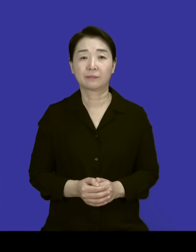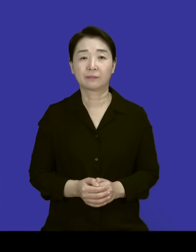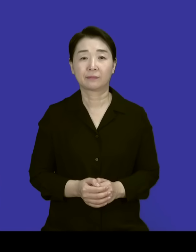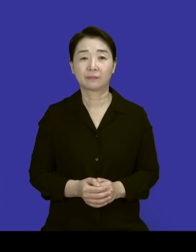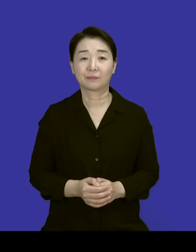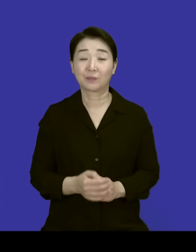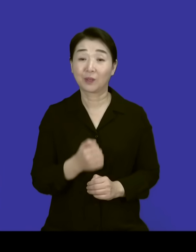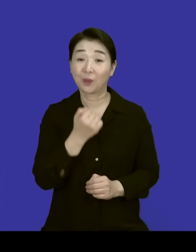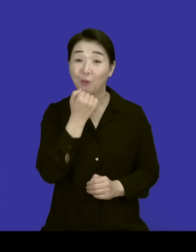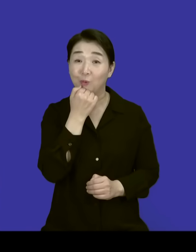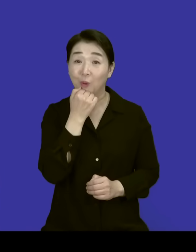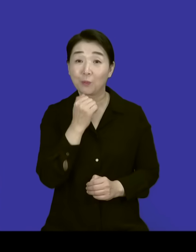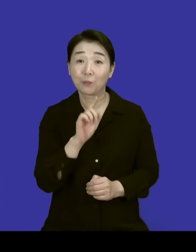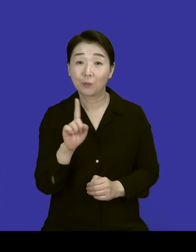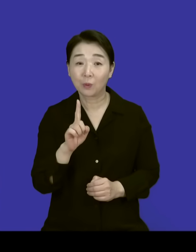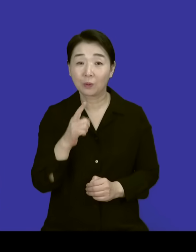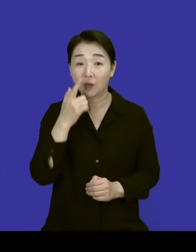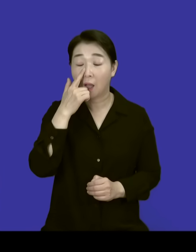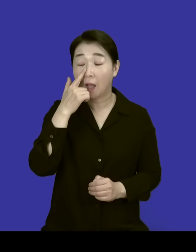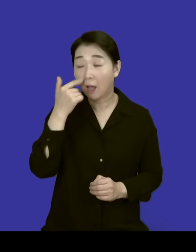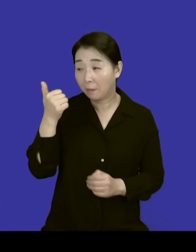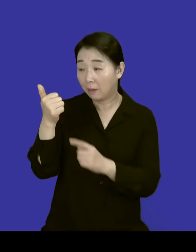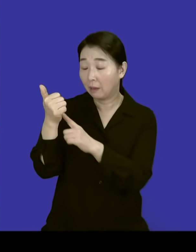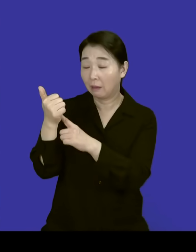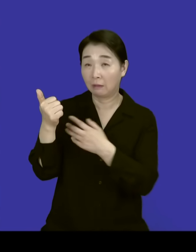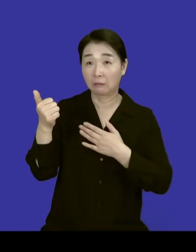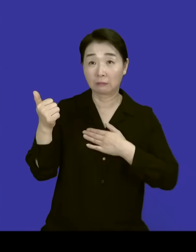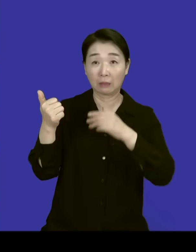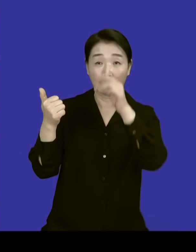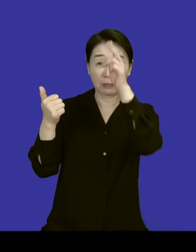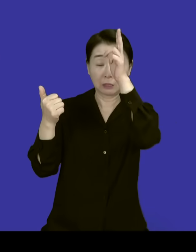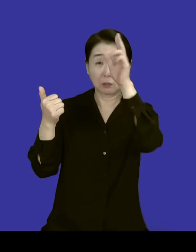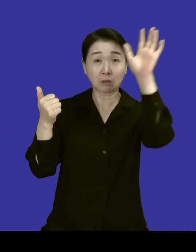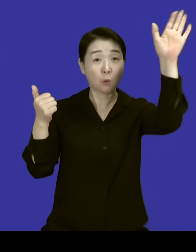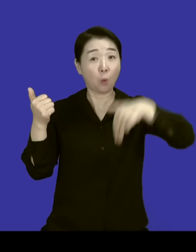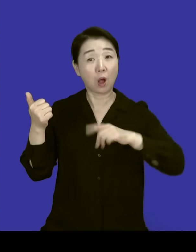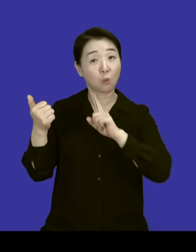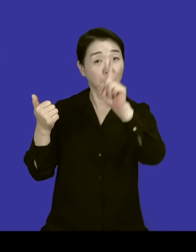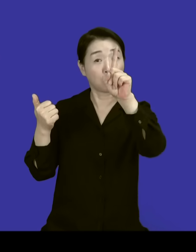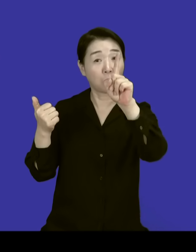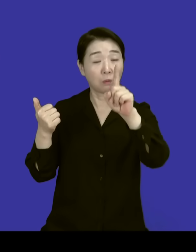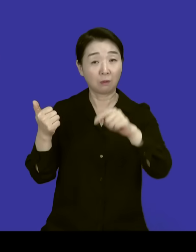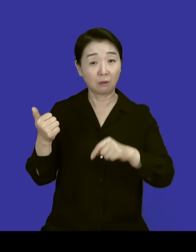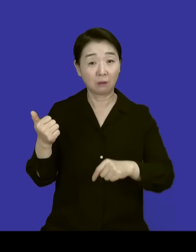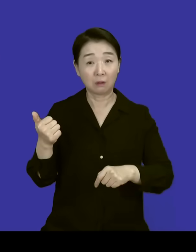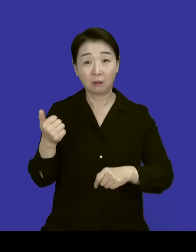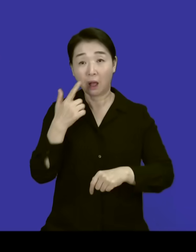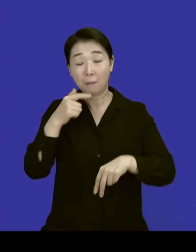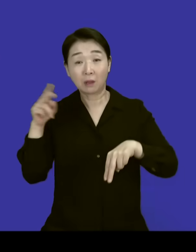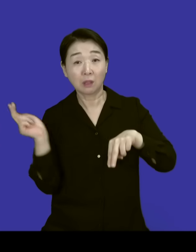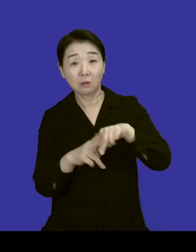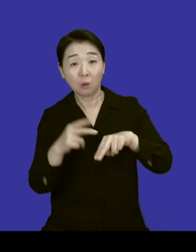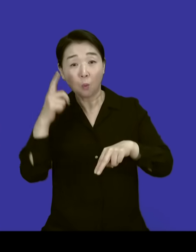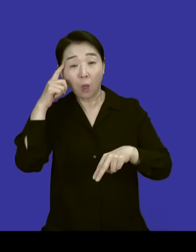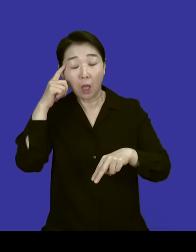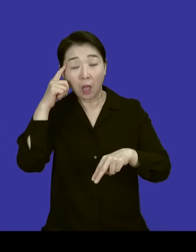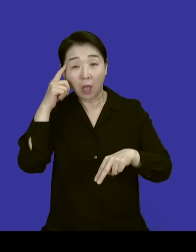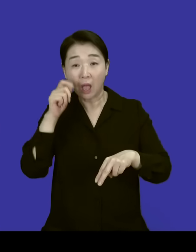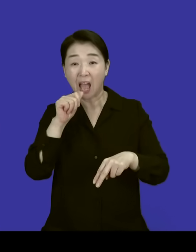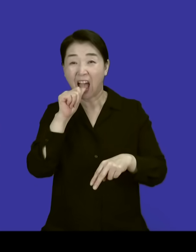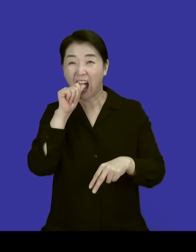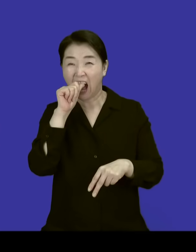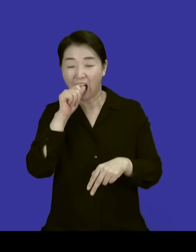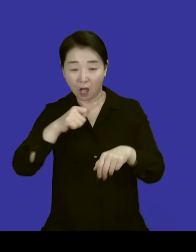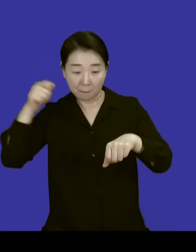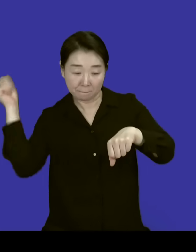되게 웃긴 얘기인데 제가 아버지를 경찰에 고소한 적도 있어요. 진짜요? 이거 방송 최초. 때려서 맞았어. 망치로 맞아가지고 막 아 진짜